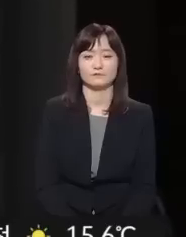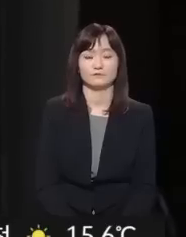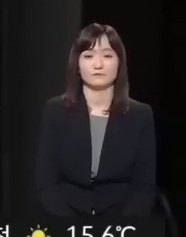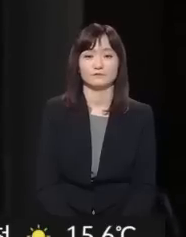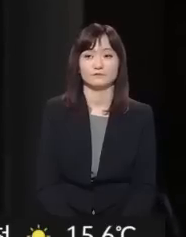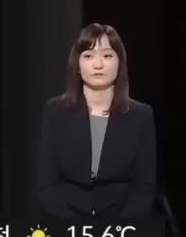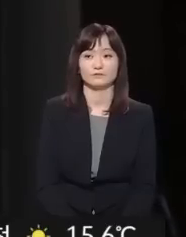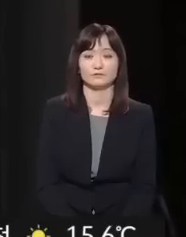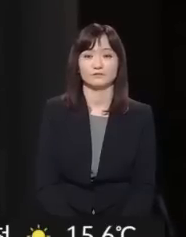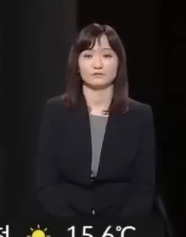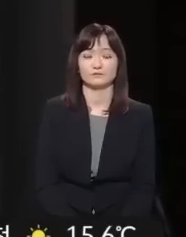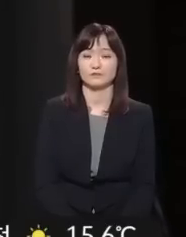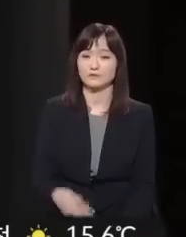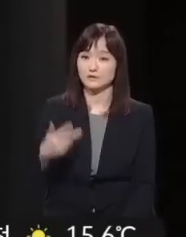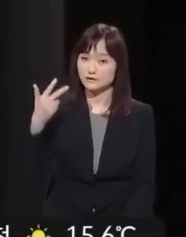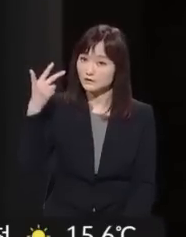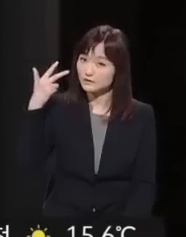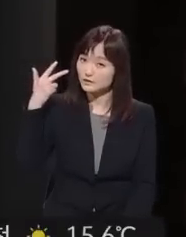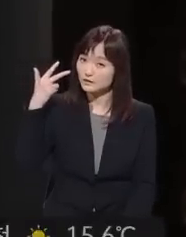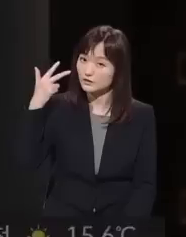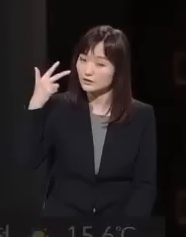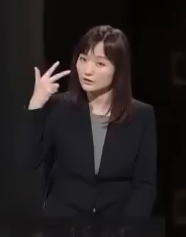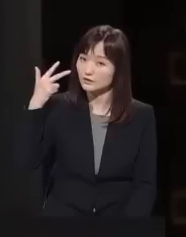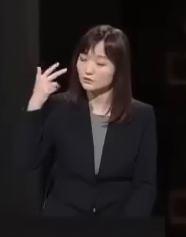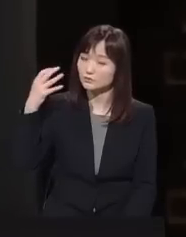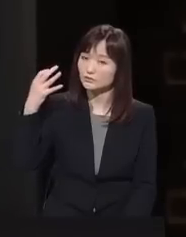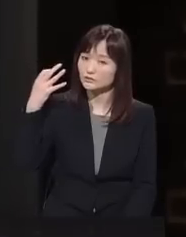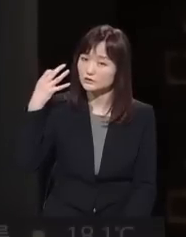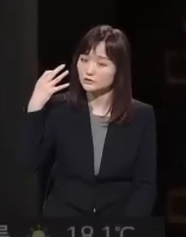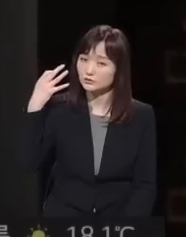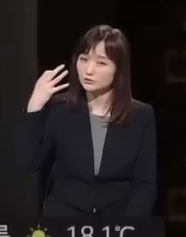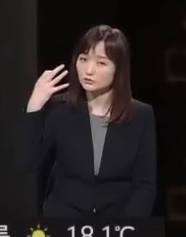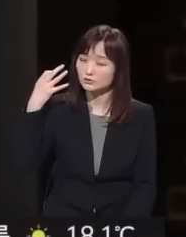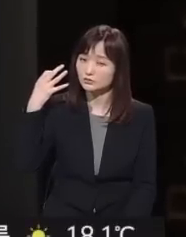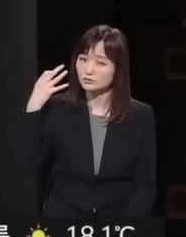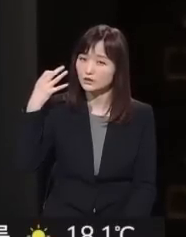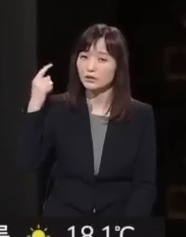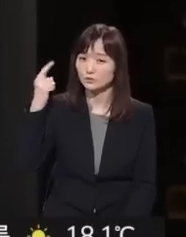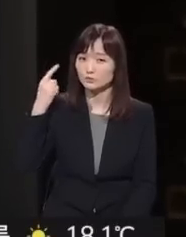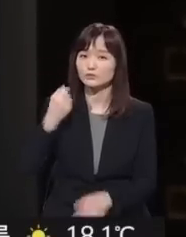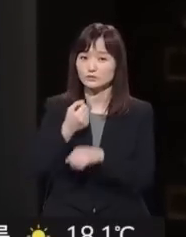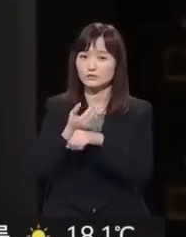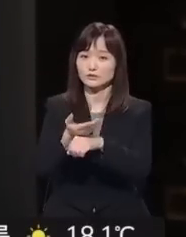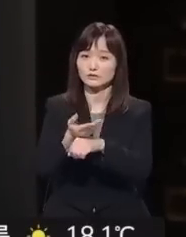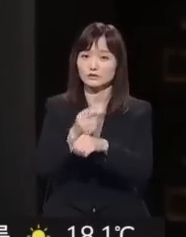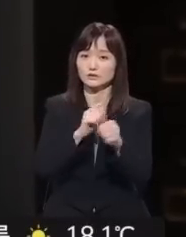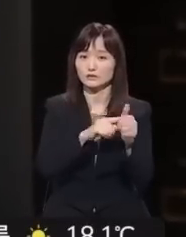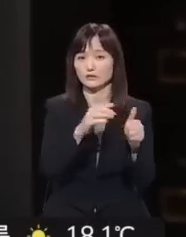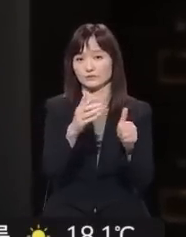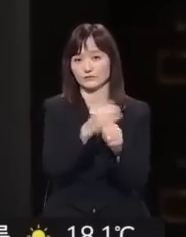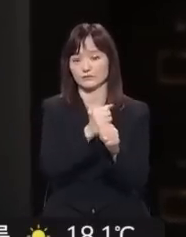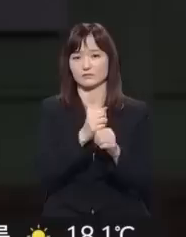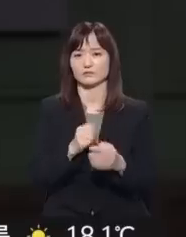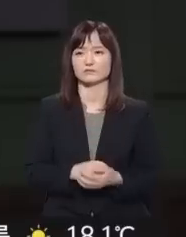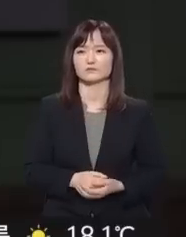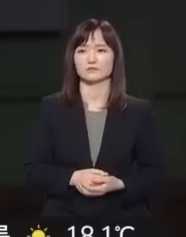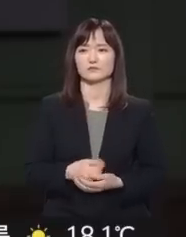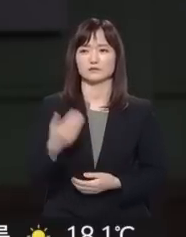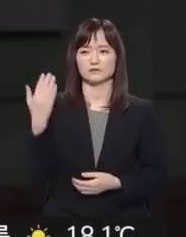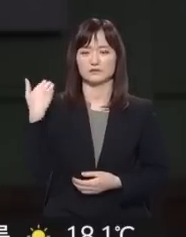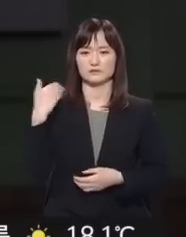제가이 사건 지난주 초 지지난주인가요 아무튼 반장 픽에서 전해드렸는데 잡혔습니다네 이게 지난